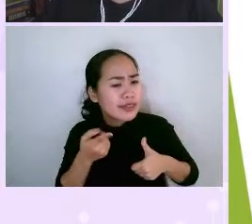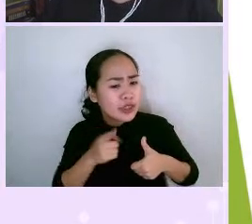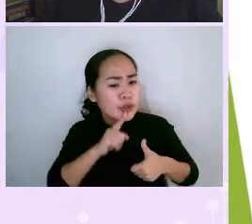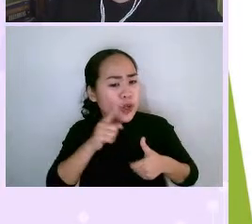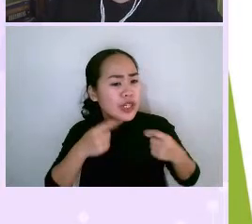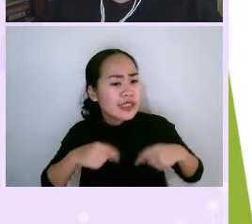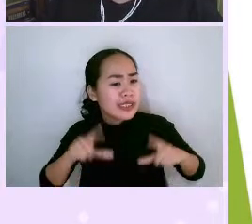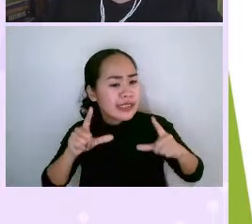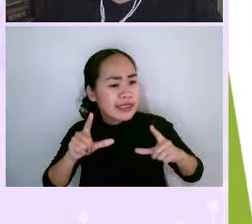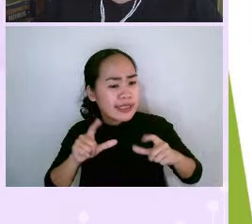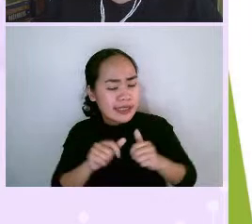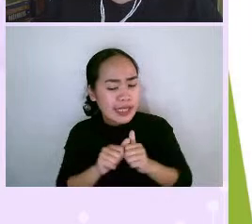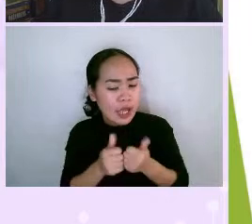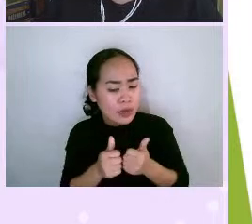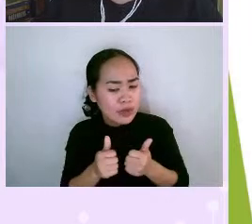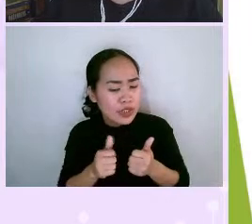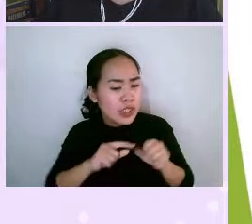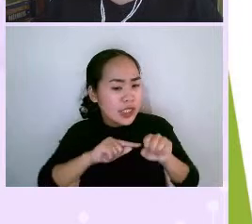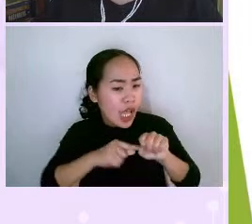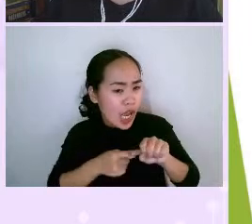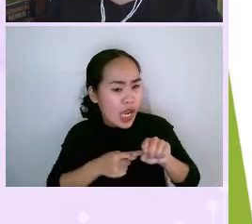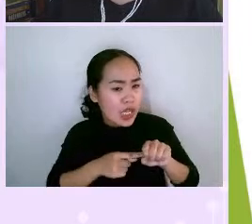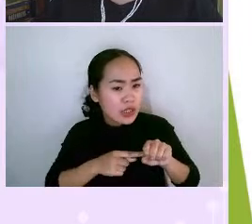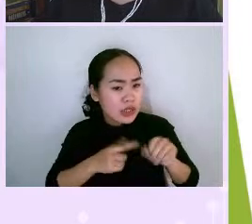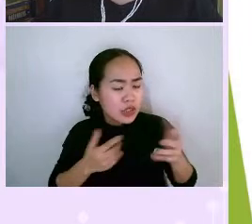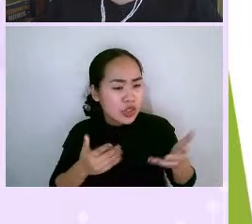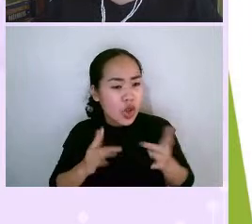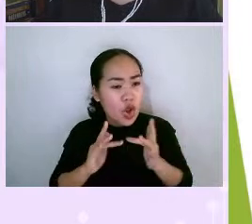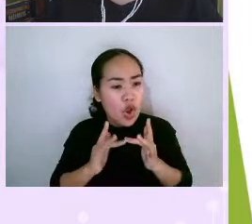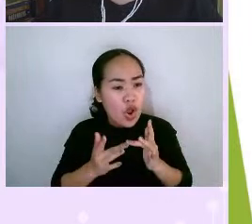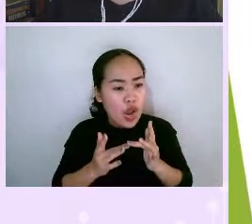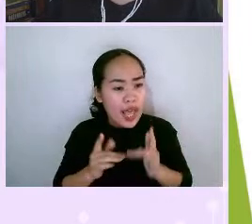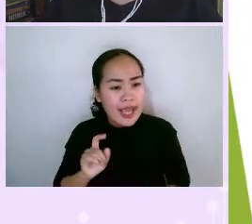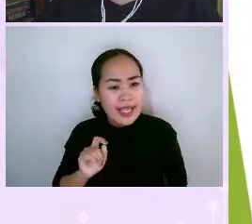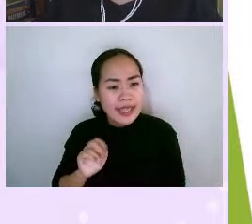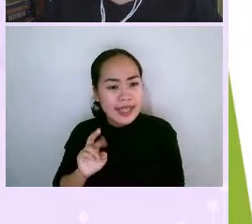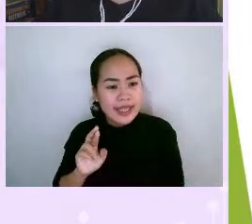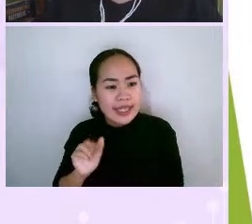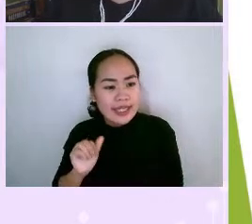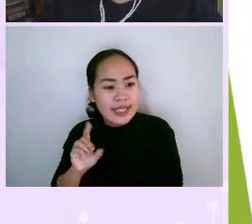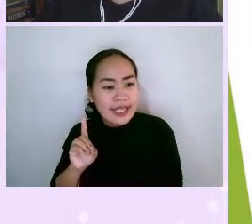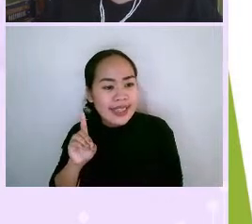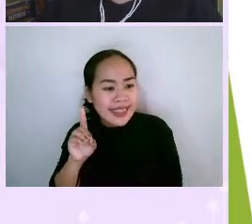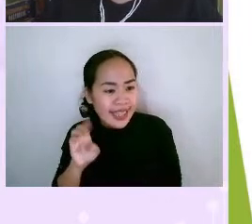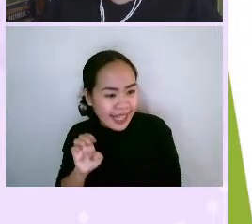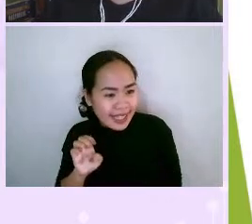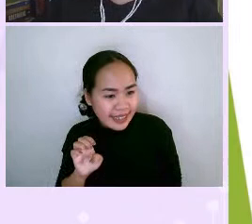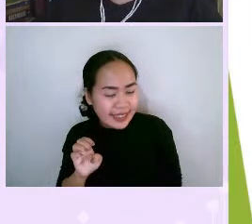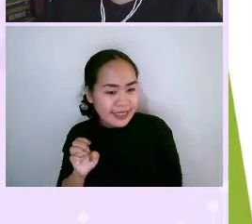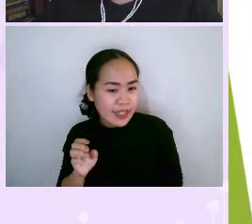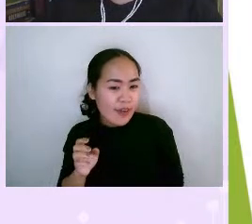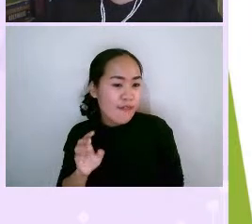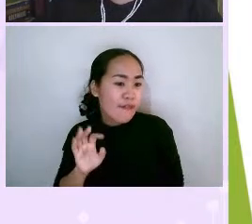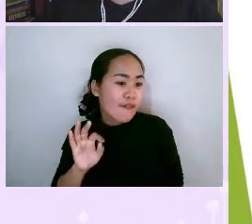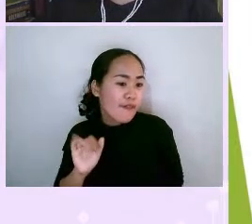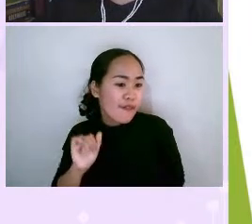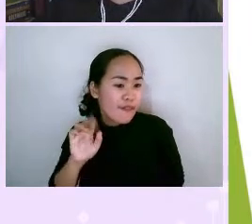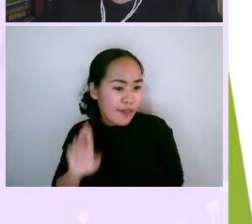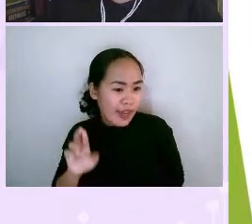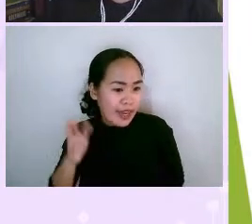the online trade fair last 2021, that was August 25 to